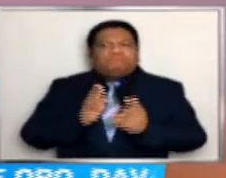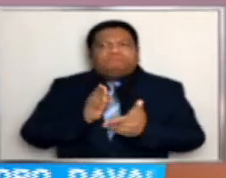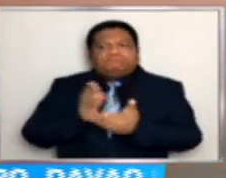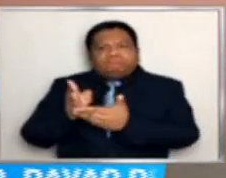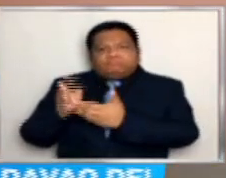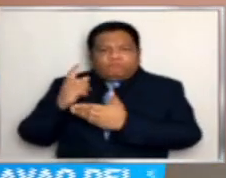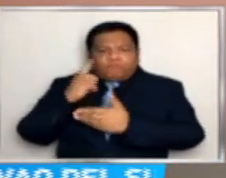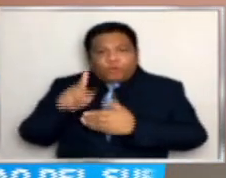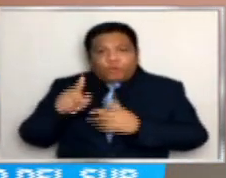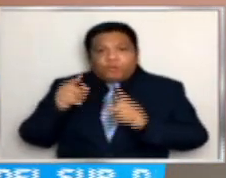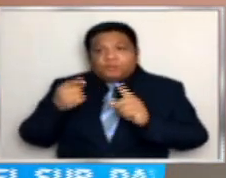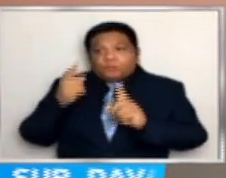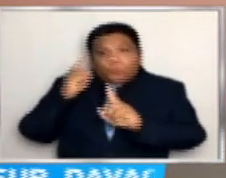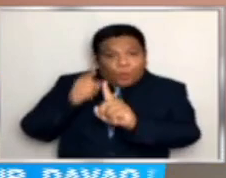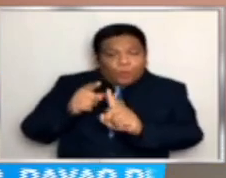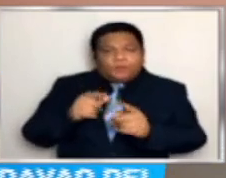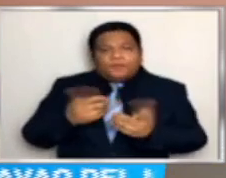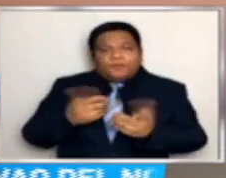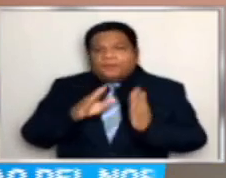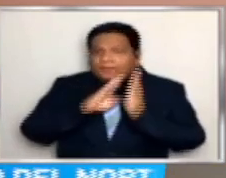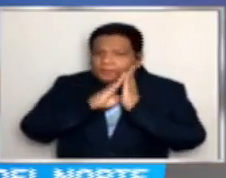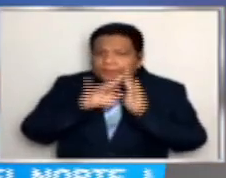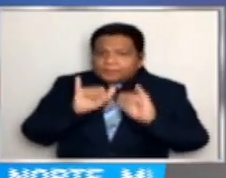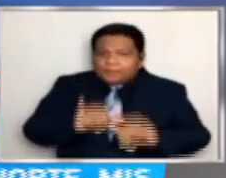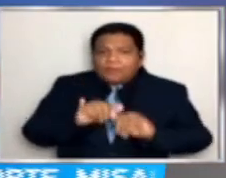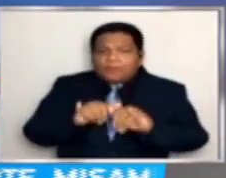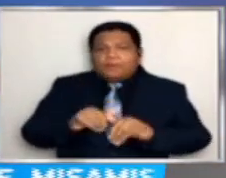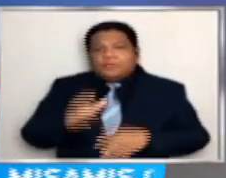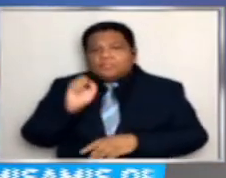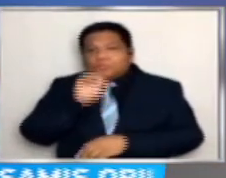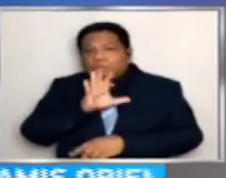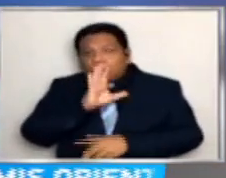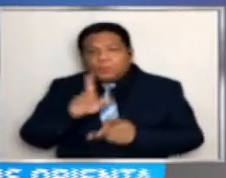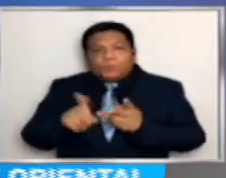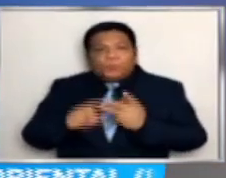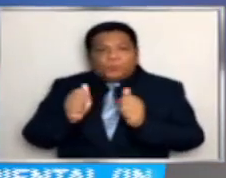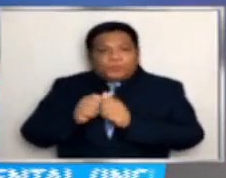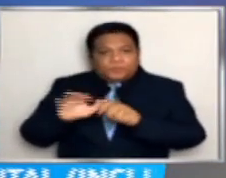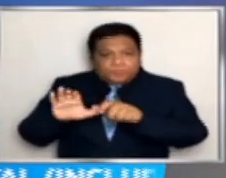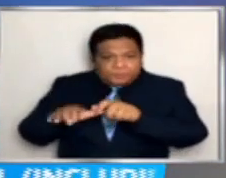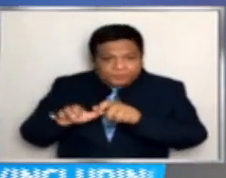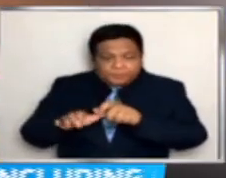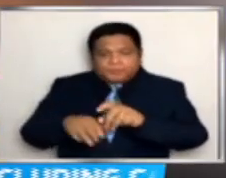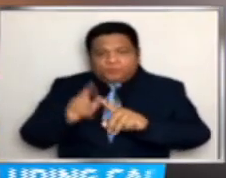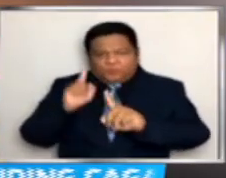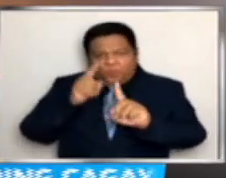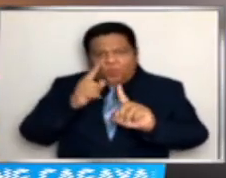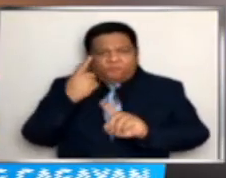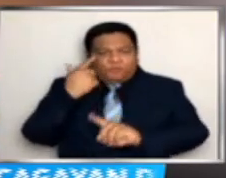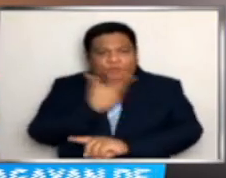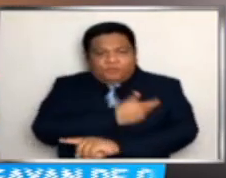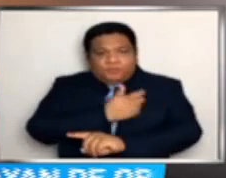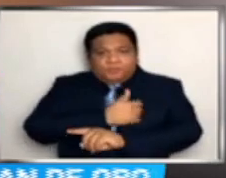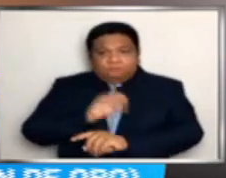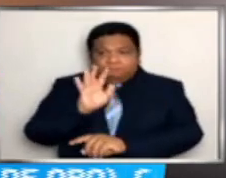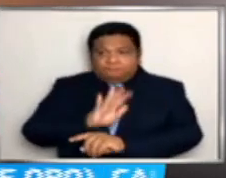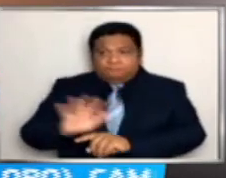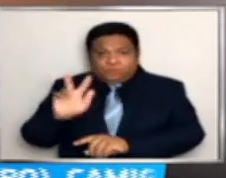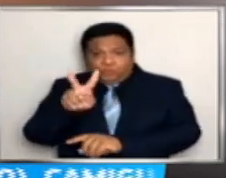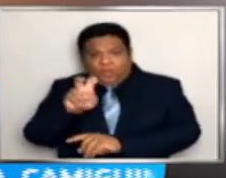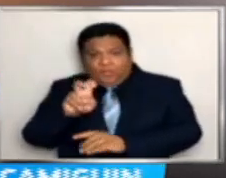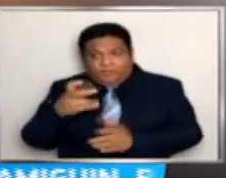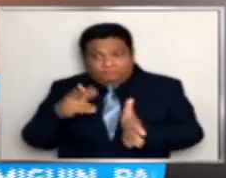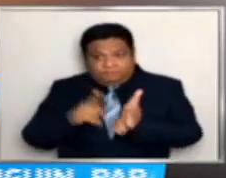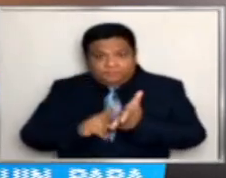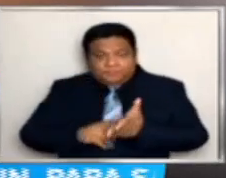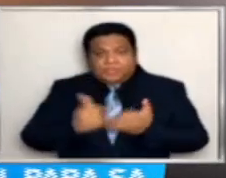bedridden, senior citizen at mga may kapansanan. Mahigit 50 na mula sa halos 200 nagpalista ang nabakunahan